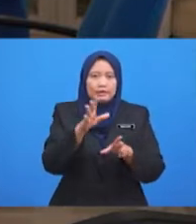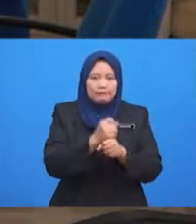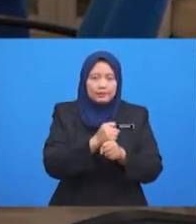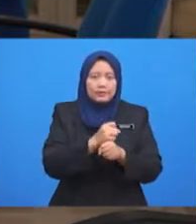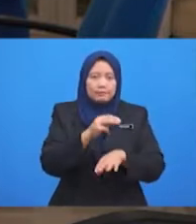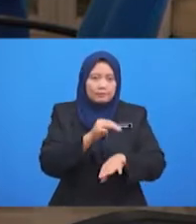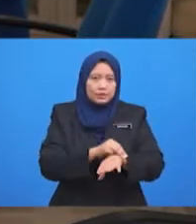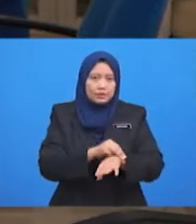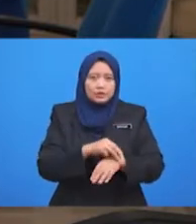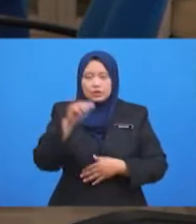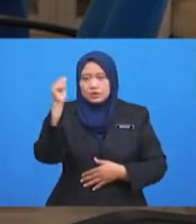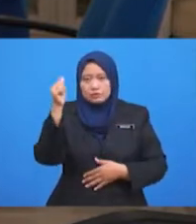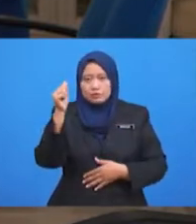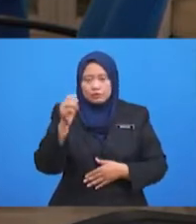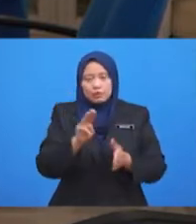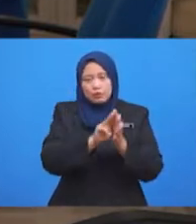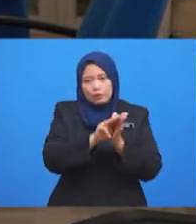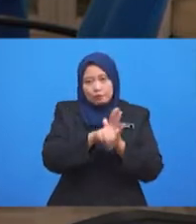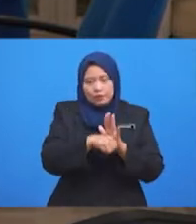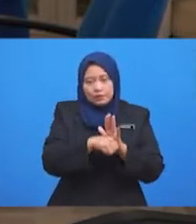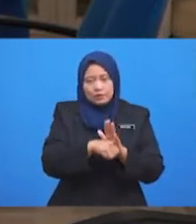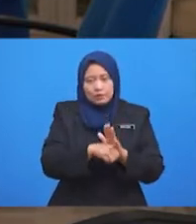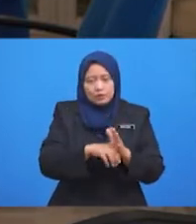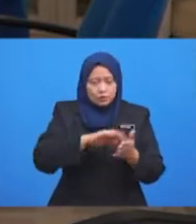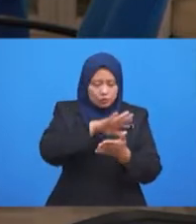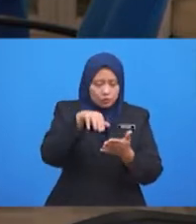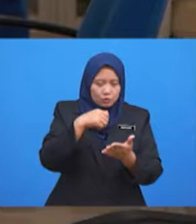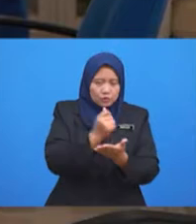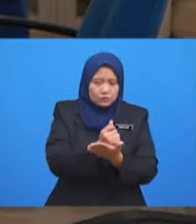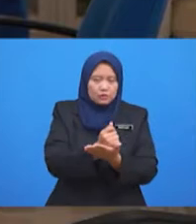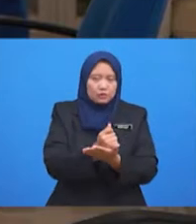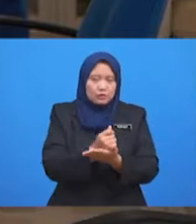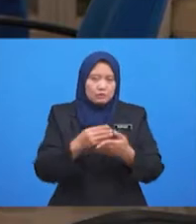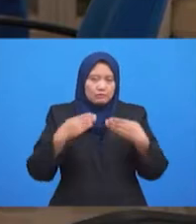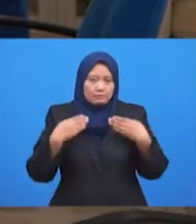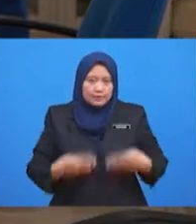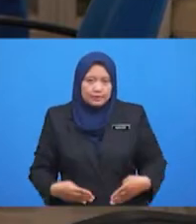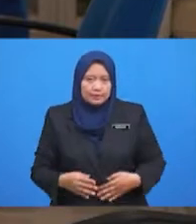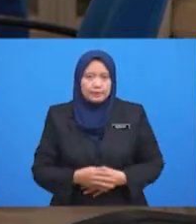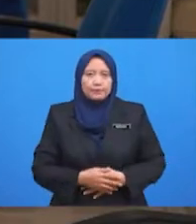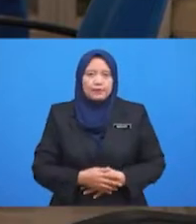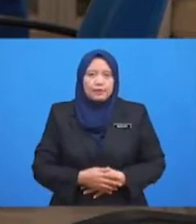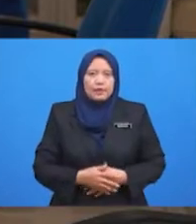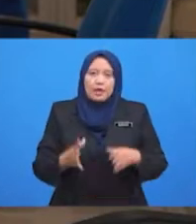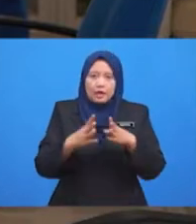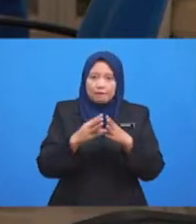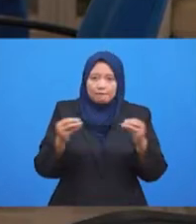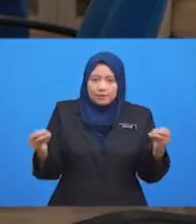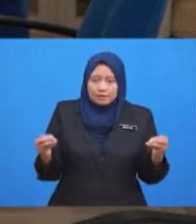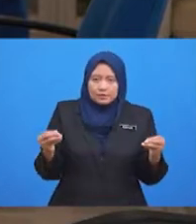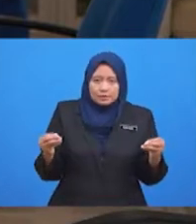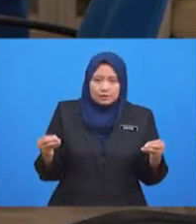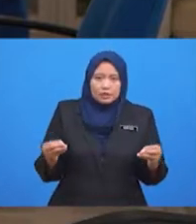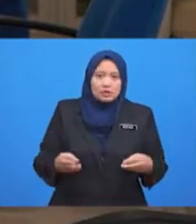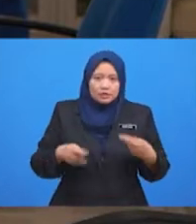untuk keseluruhan badan. Selepas proses rangsangan penyerapan bahan aktif, kita akan